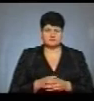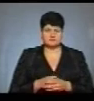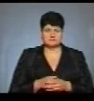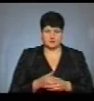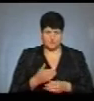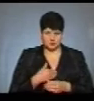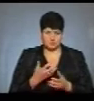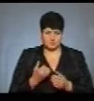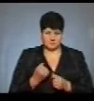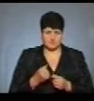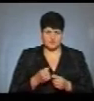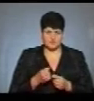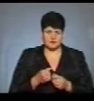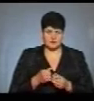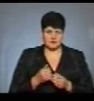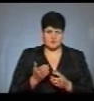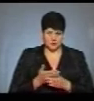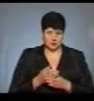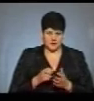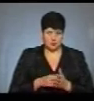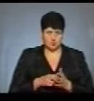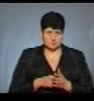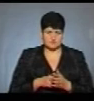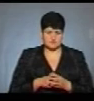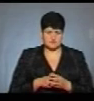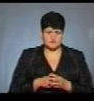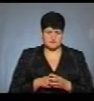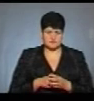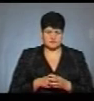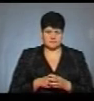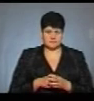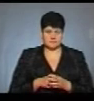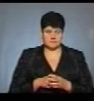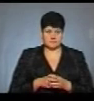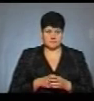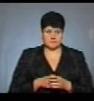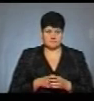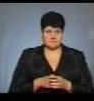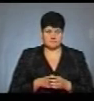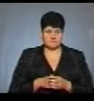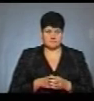хотіли б отримувати пільгу також на пошті, так? Тільки на пошті. Хотіли